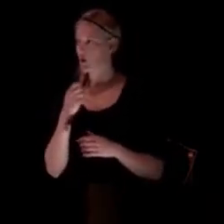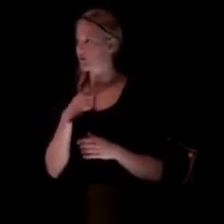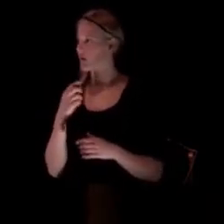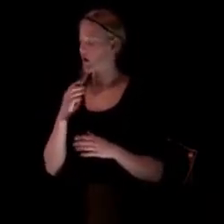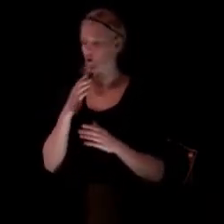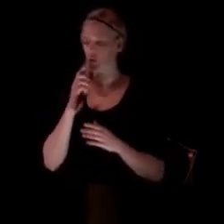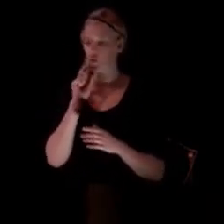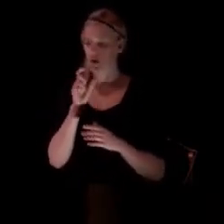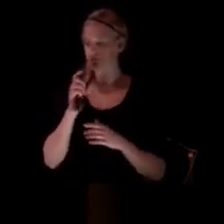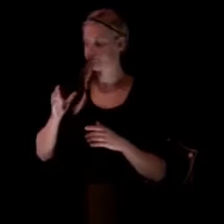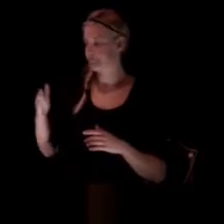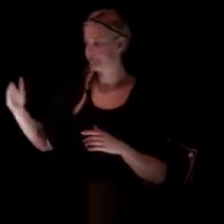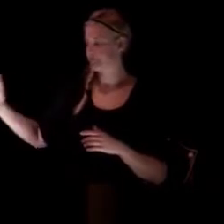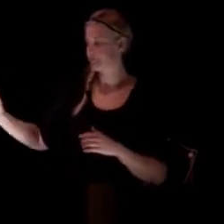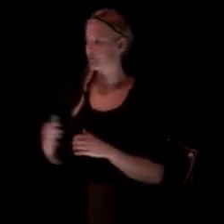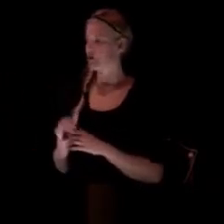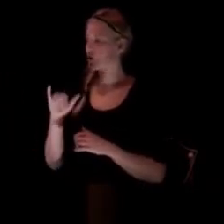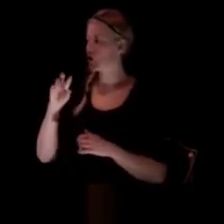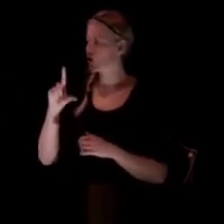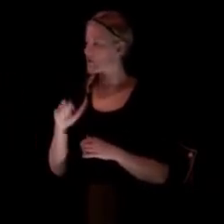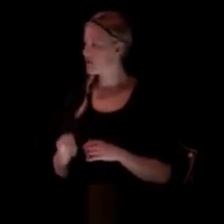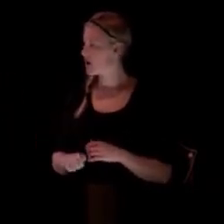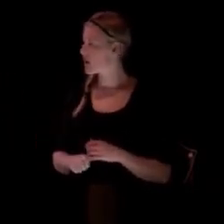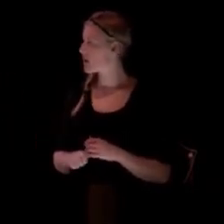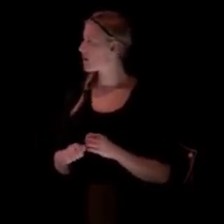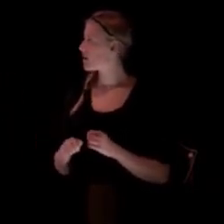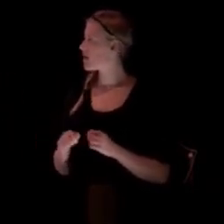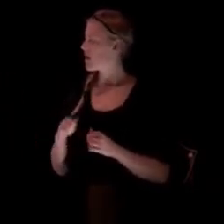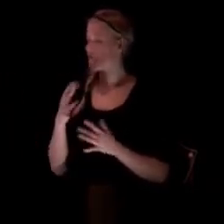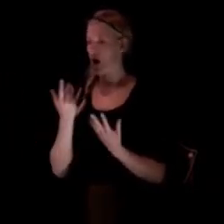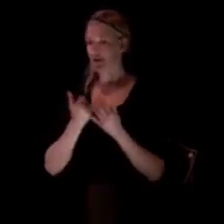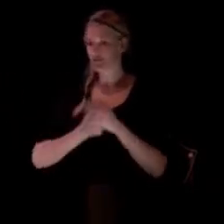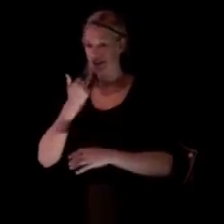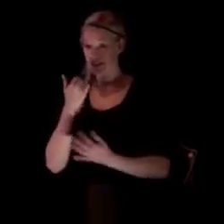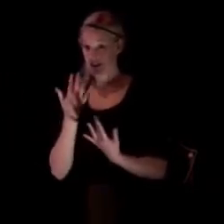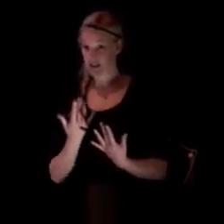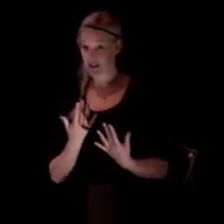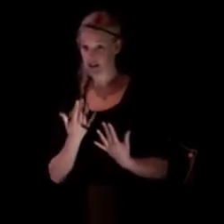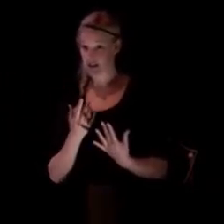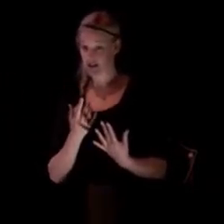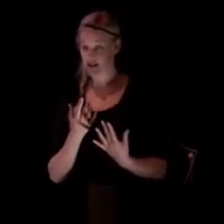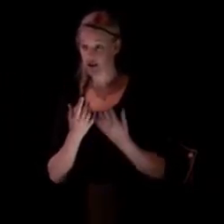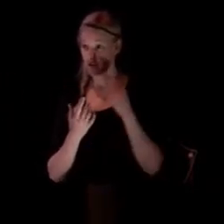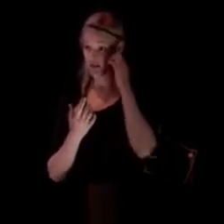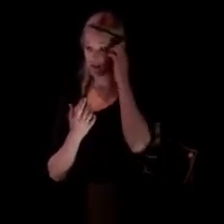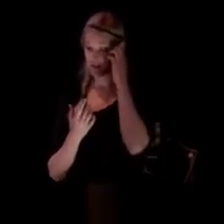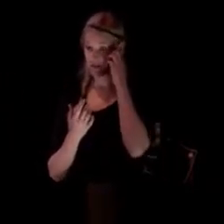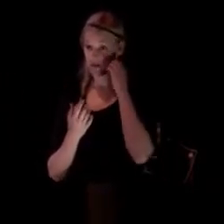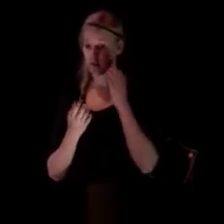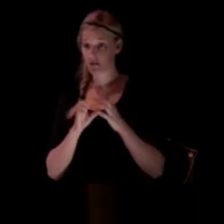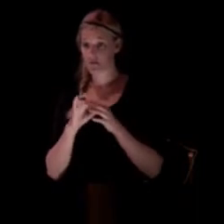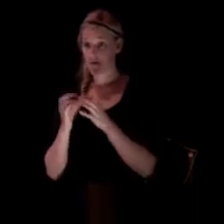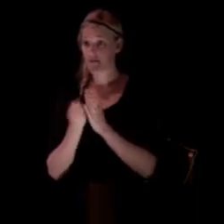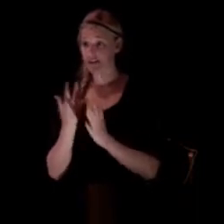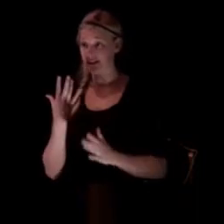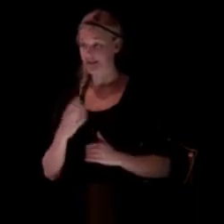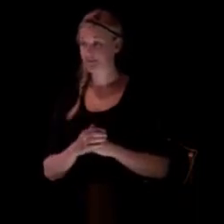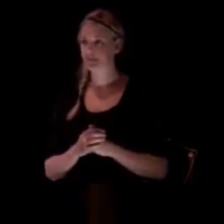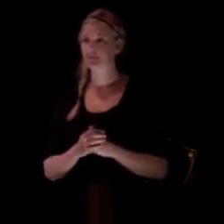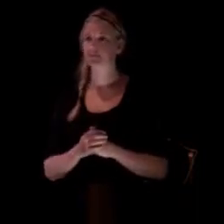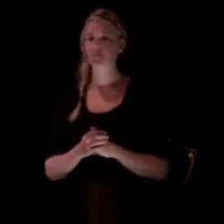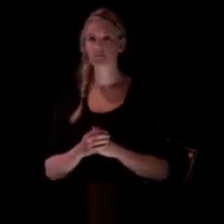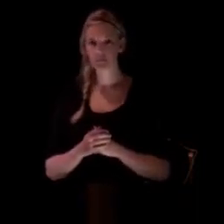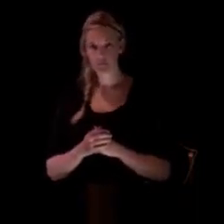ordet bortover, liksom, Ylva, hva viktig til voksne? På verdier. På verdier.